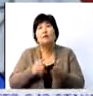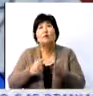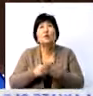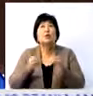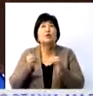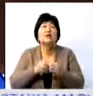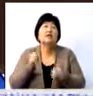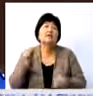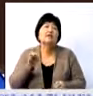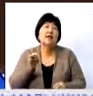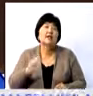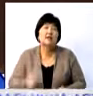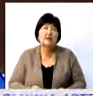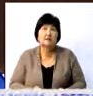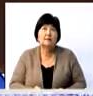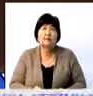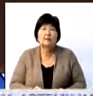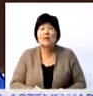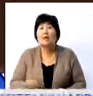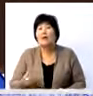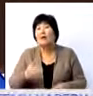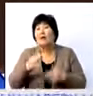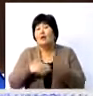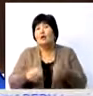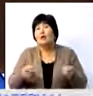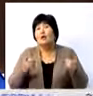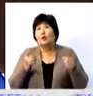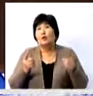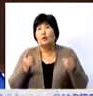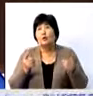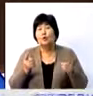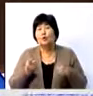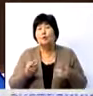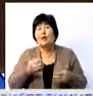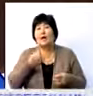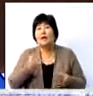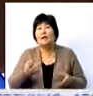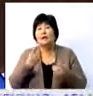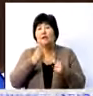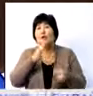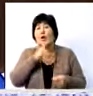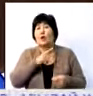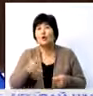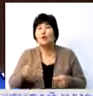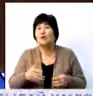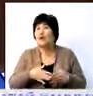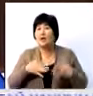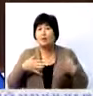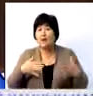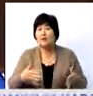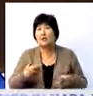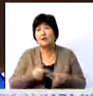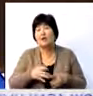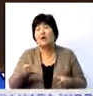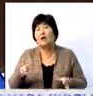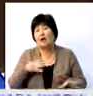10 октября. Когда мы начнем строительство горка, то есть ранее озвученные сроки все прошли, мы, конечно,